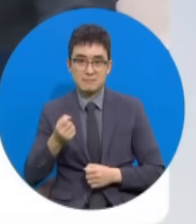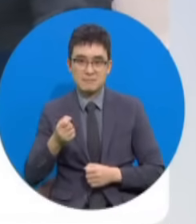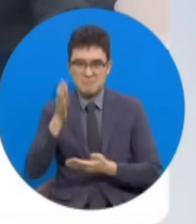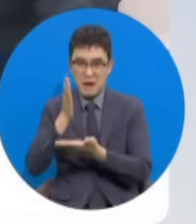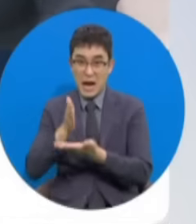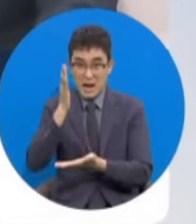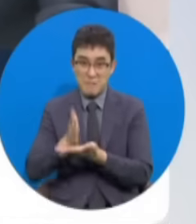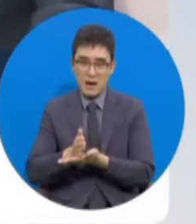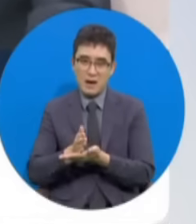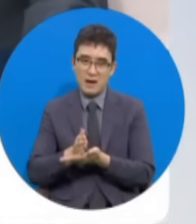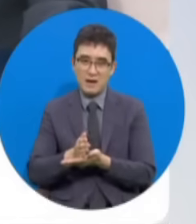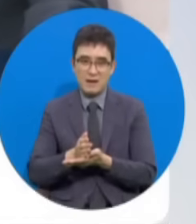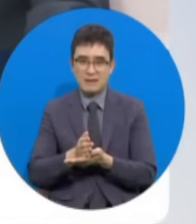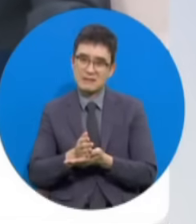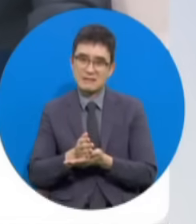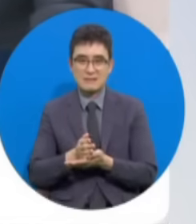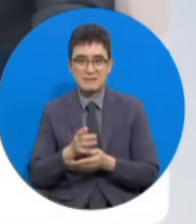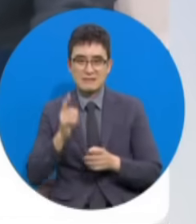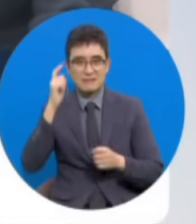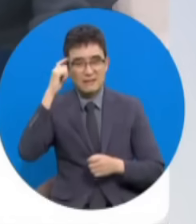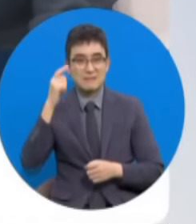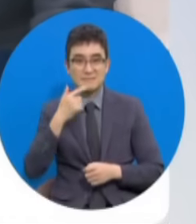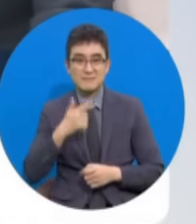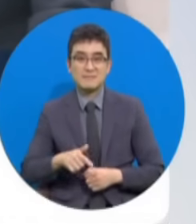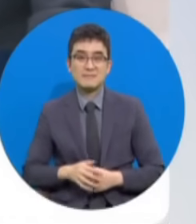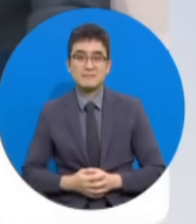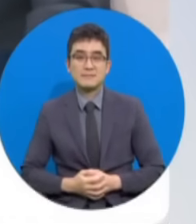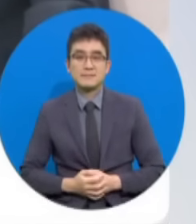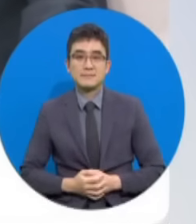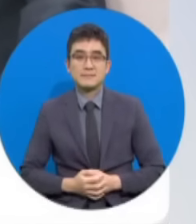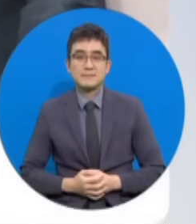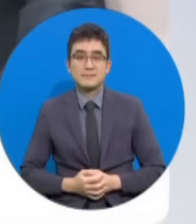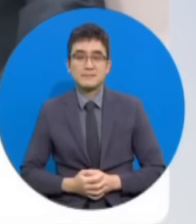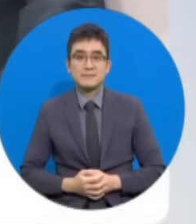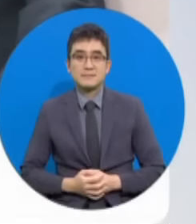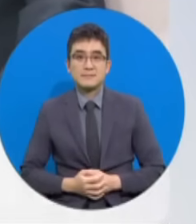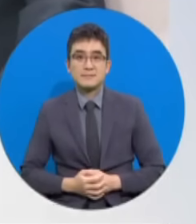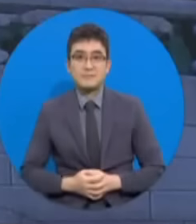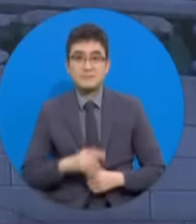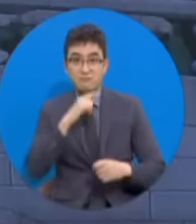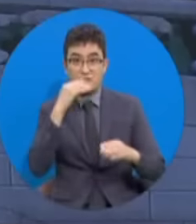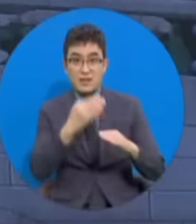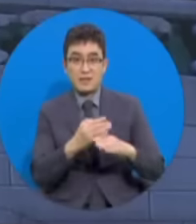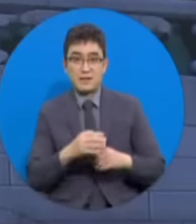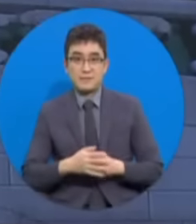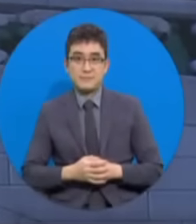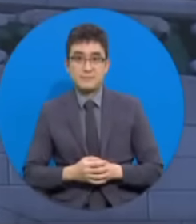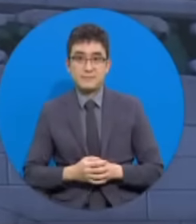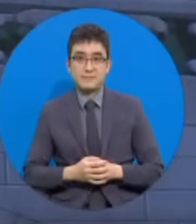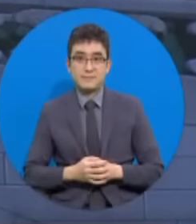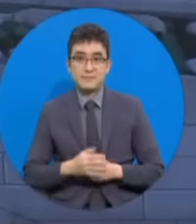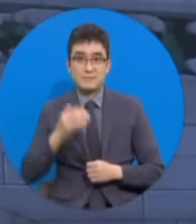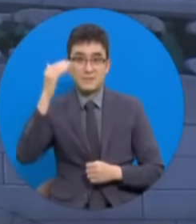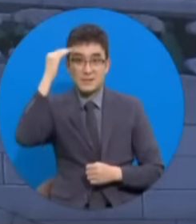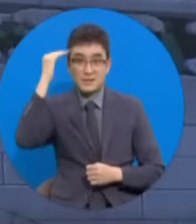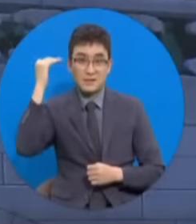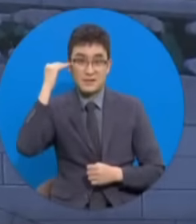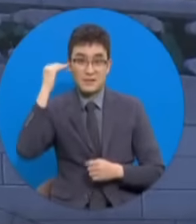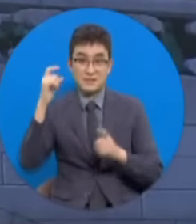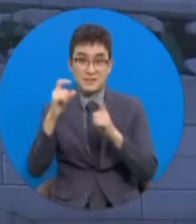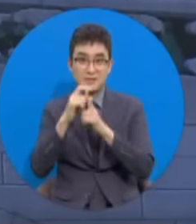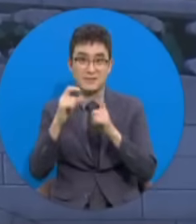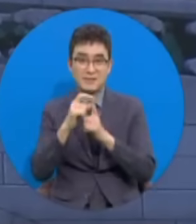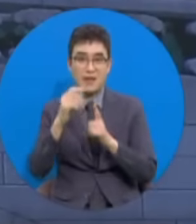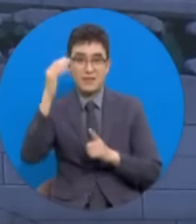그렇게 보지는 않을 것이다, 그렇게 제가 판단하고 있습니다. 그렇군요. 그런가 하면 북한이 대한민국으로 불렀다가 남조선이라고